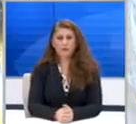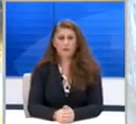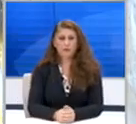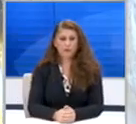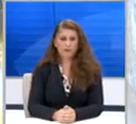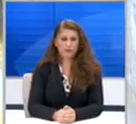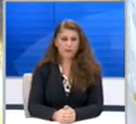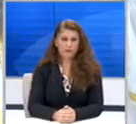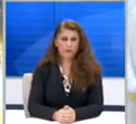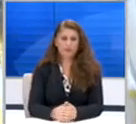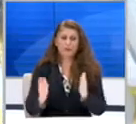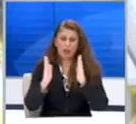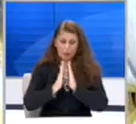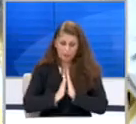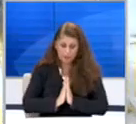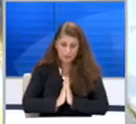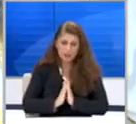αιώνων.